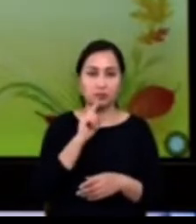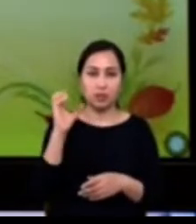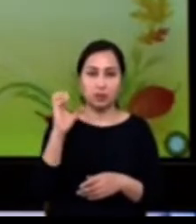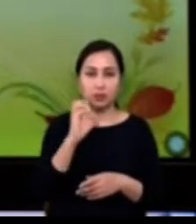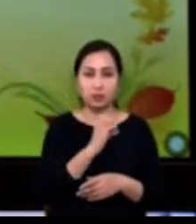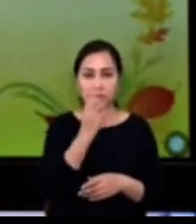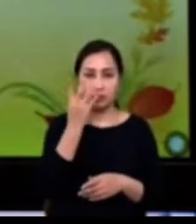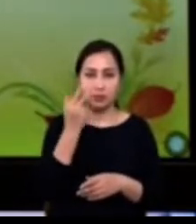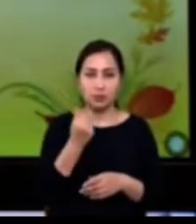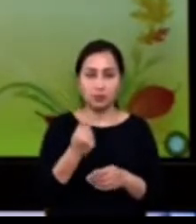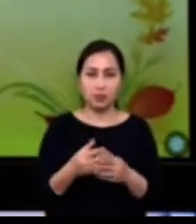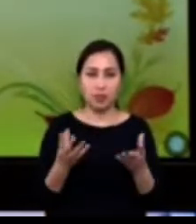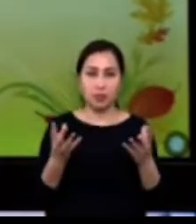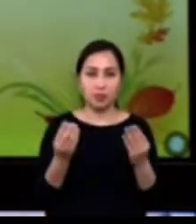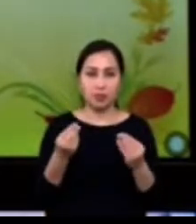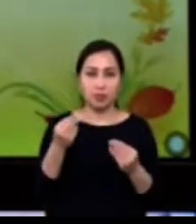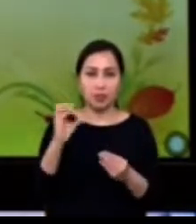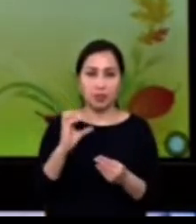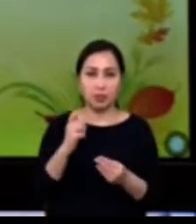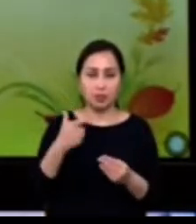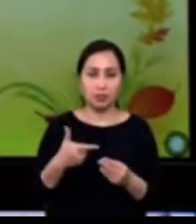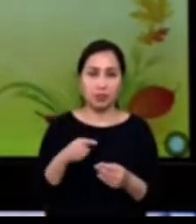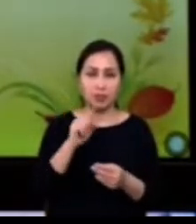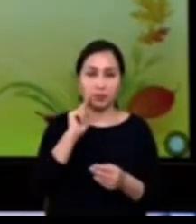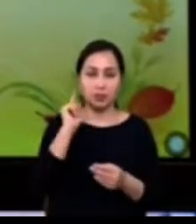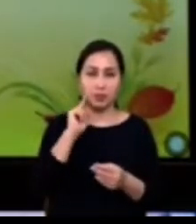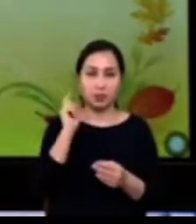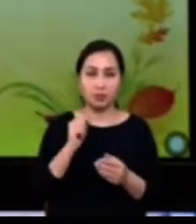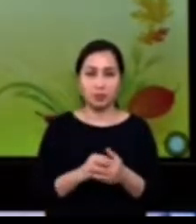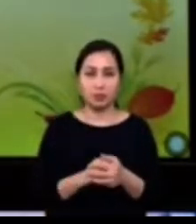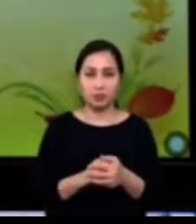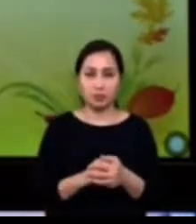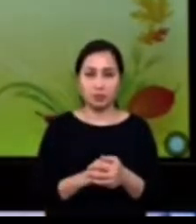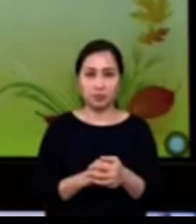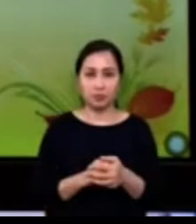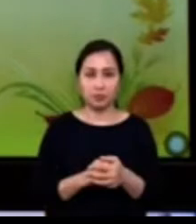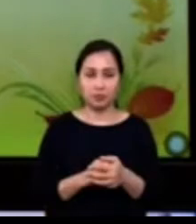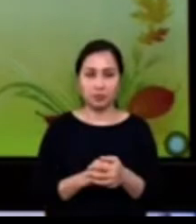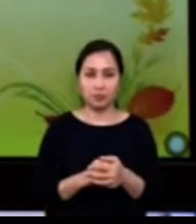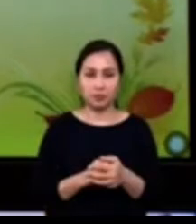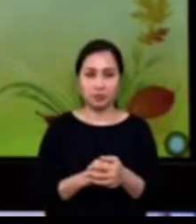цветом. Мягкие согласные – зеленым цветом.